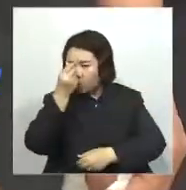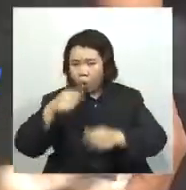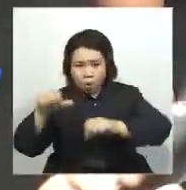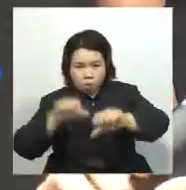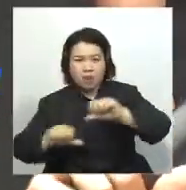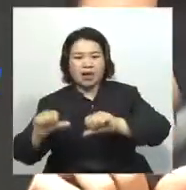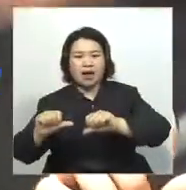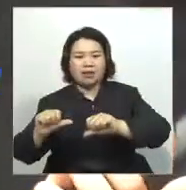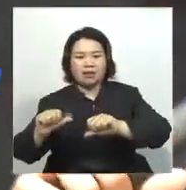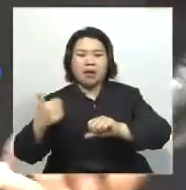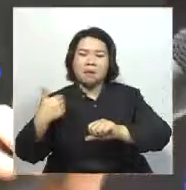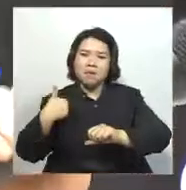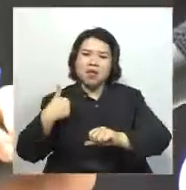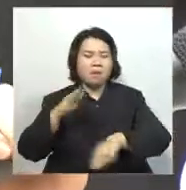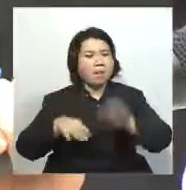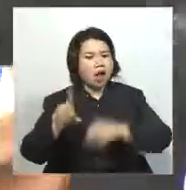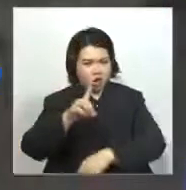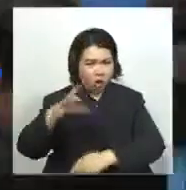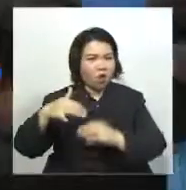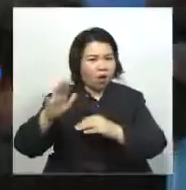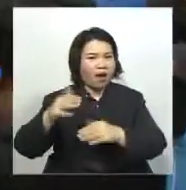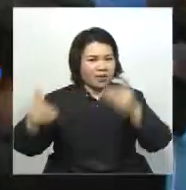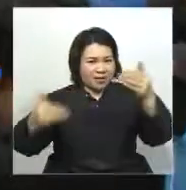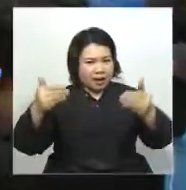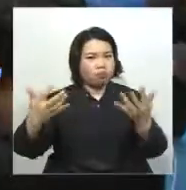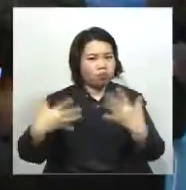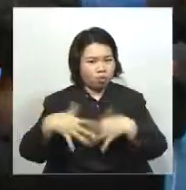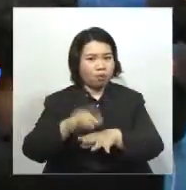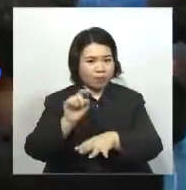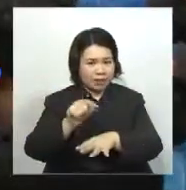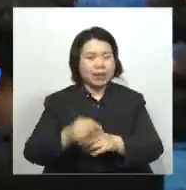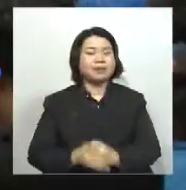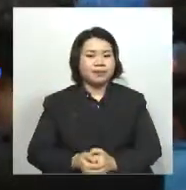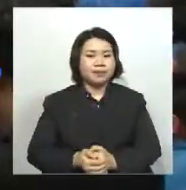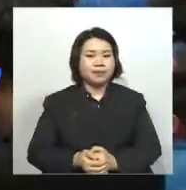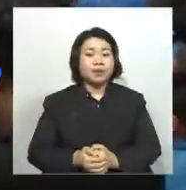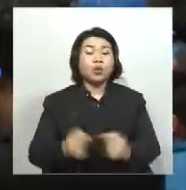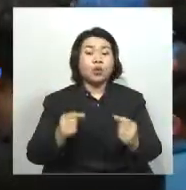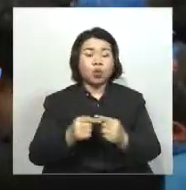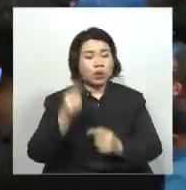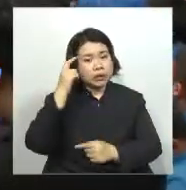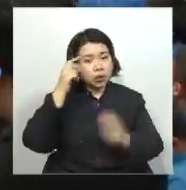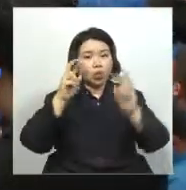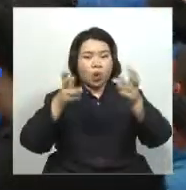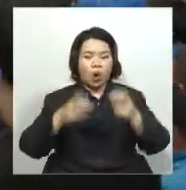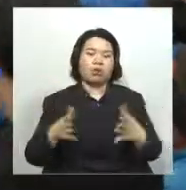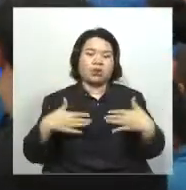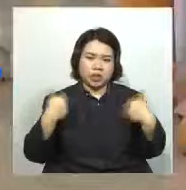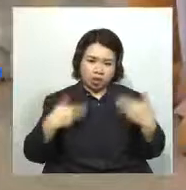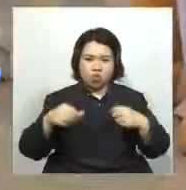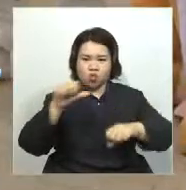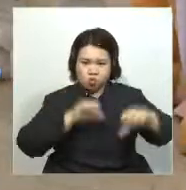องวิทยาศาสตร์กว่าร้อยกิจกรรมมารวมกันเอาไว้ที่นี่ค่ะปีนี้เขาจัดขึ้นภายใต้แนวคิดสนุ